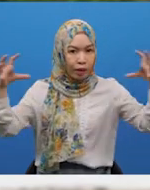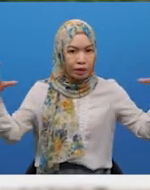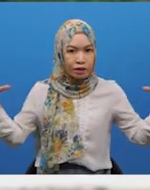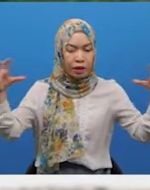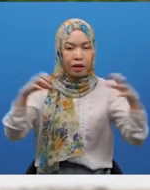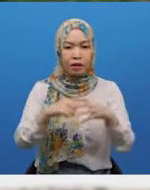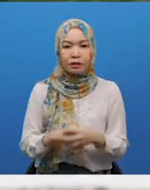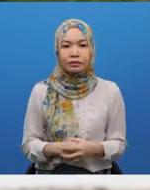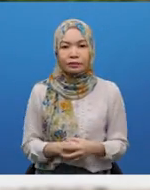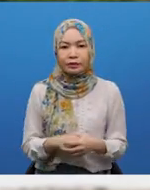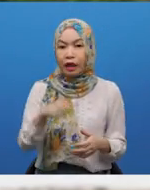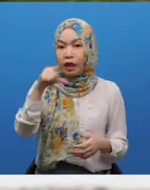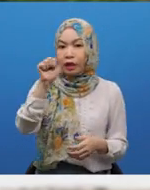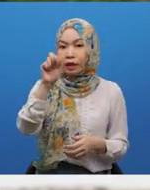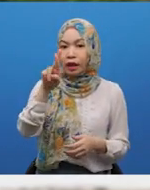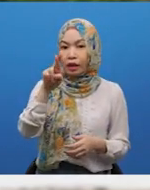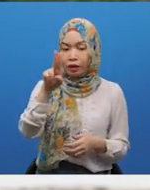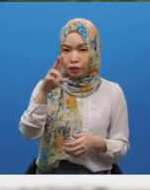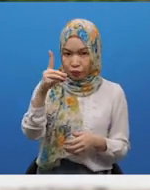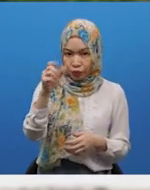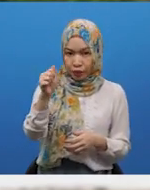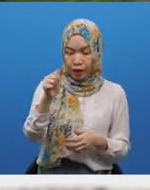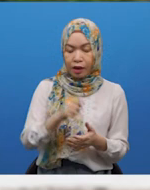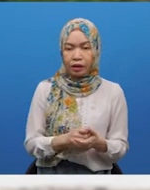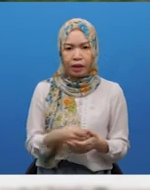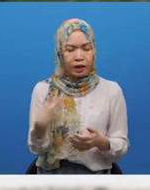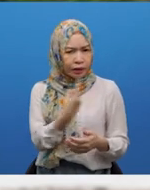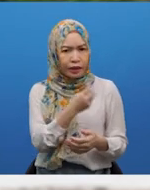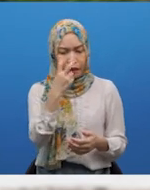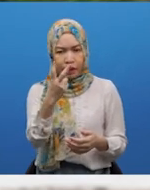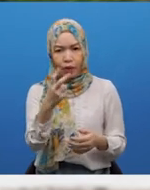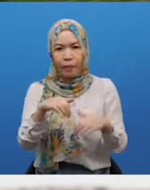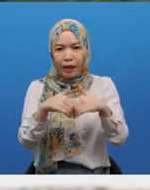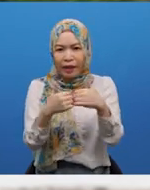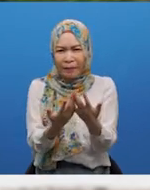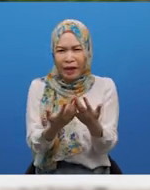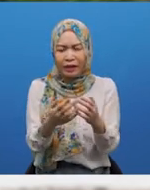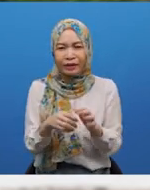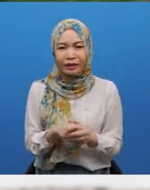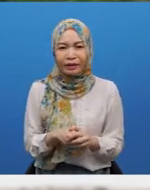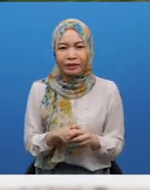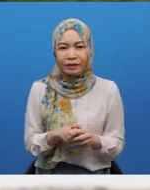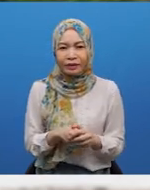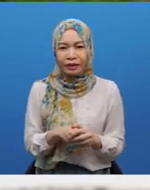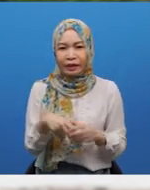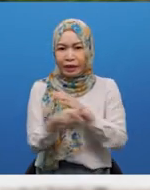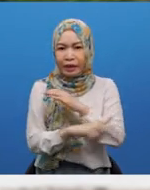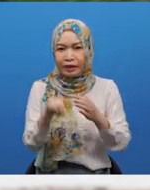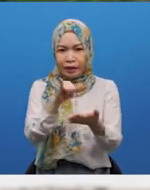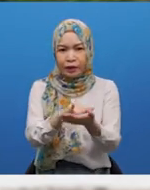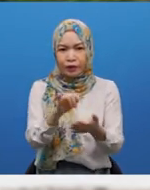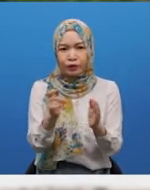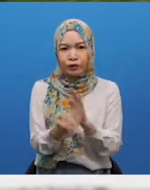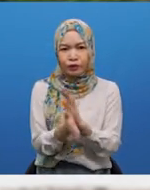lihat apabila pemerintahan raja di Desa Negeri Kembayat menjadi huru-hara setelah